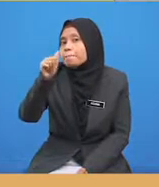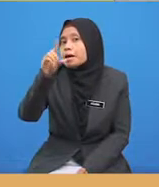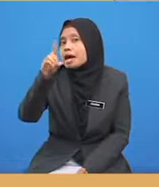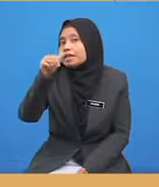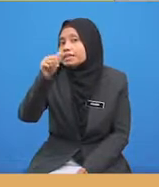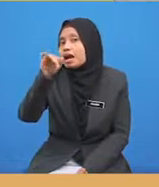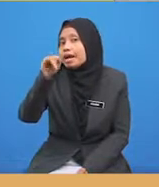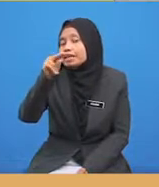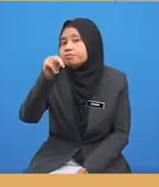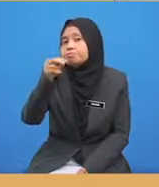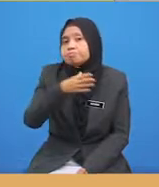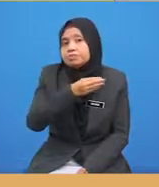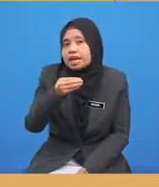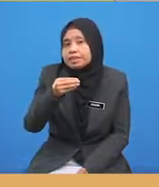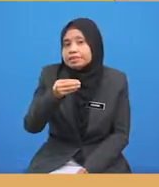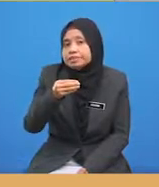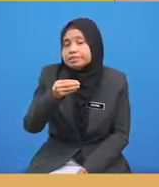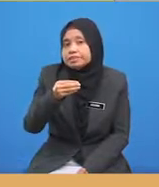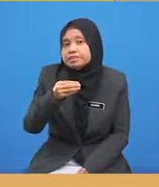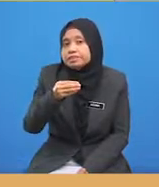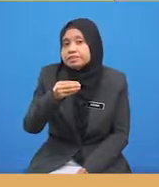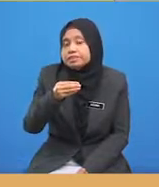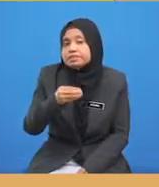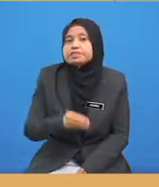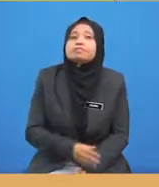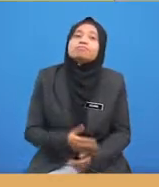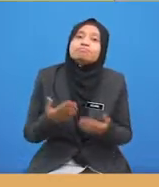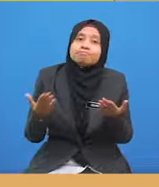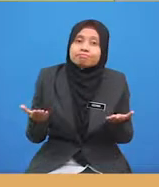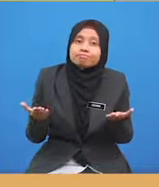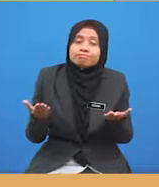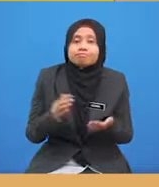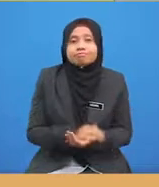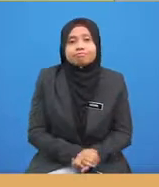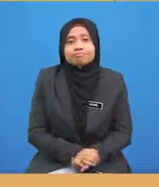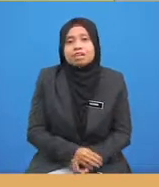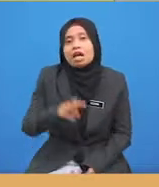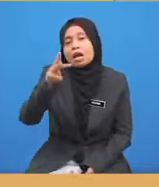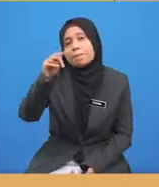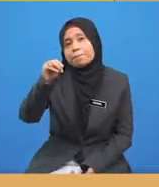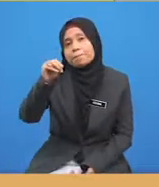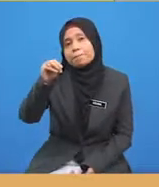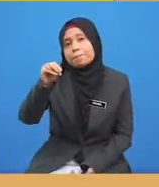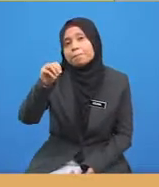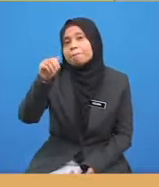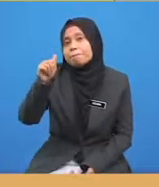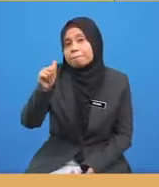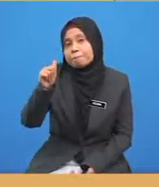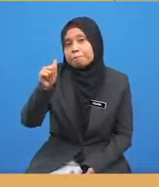ialah madain, dan M yang ketiga pula ialah M,